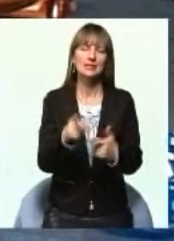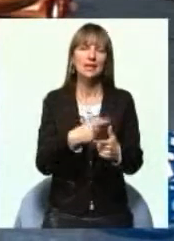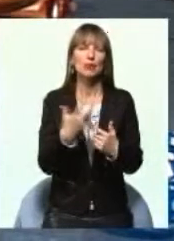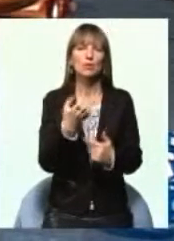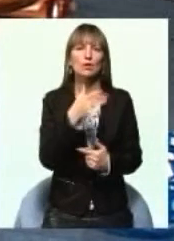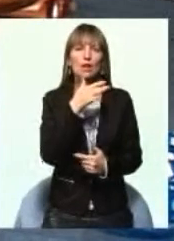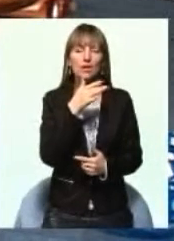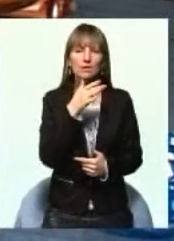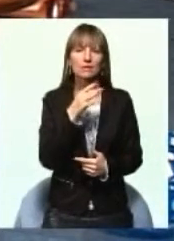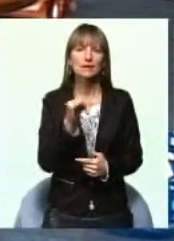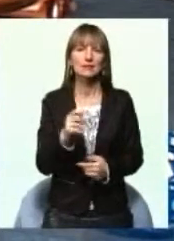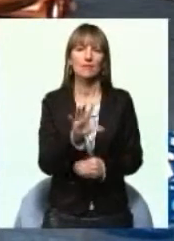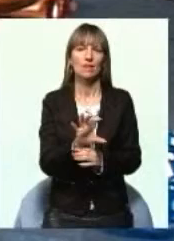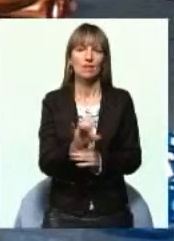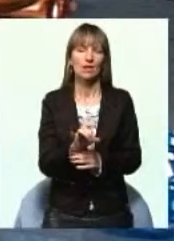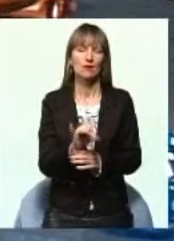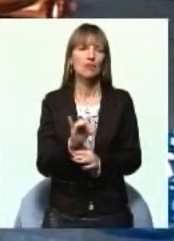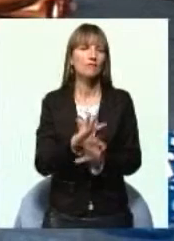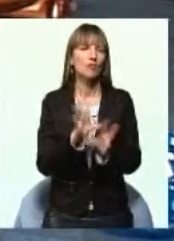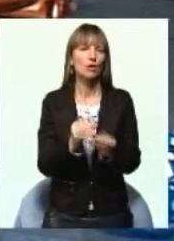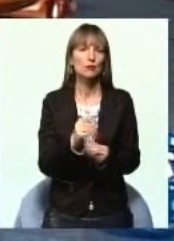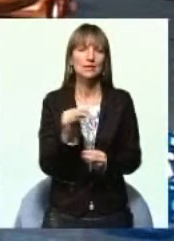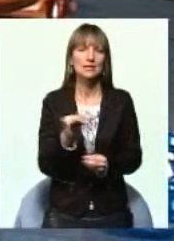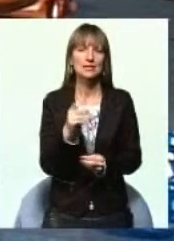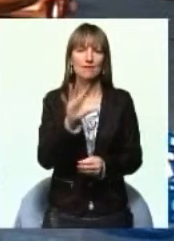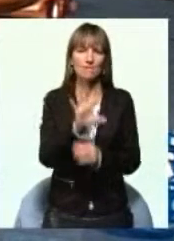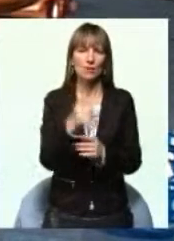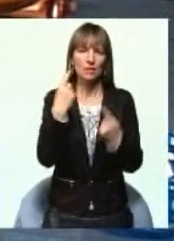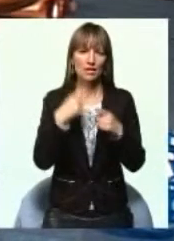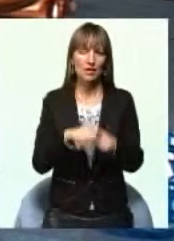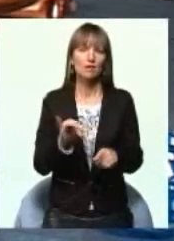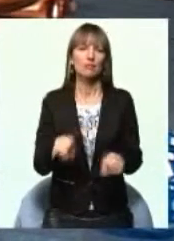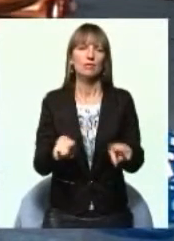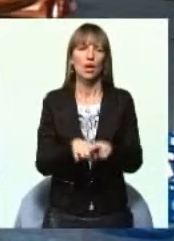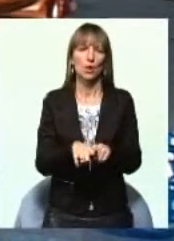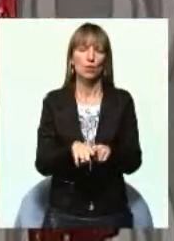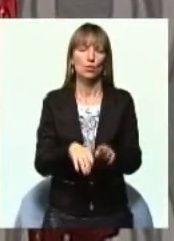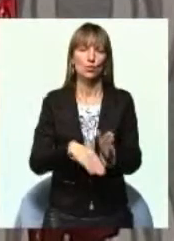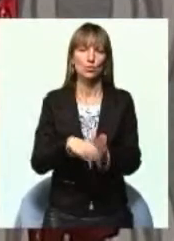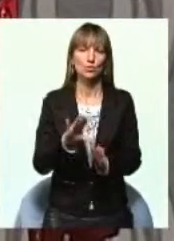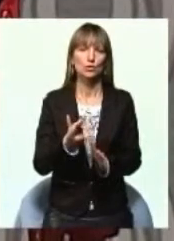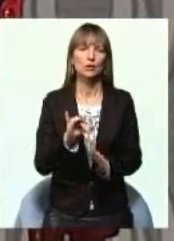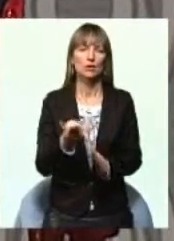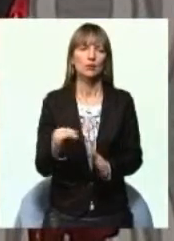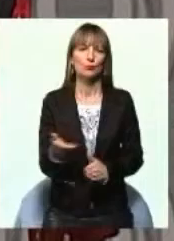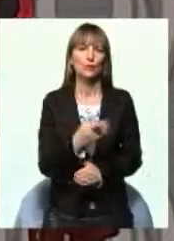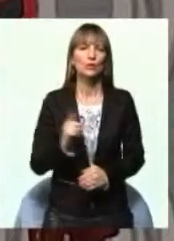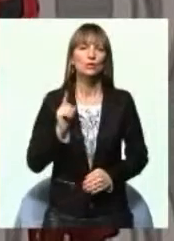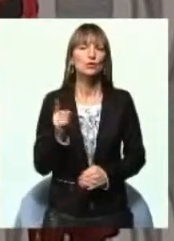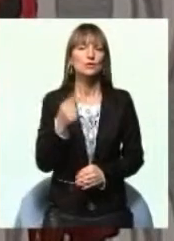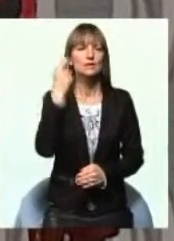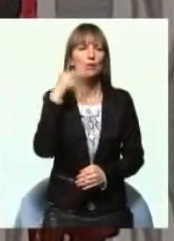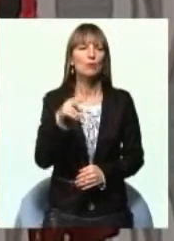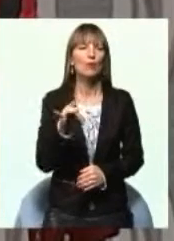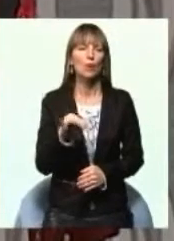років з фотографією та взагалі з фототехнікою. І от такий прогрес нас, і, напевно, і очікує. А що ти знаєш про